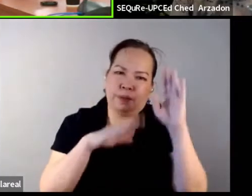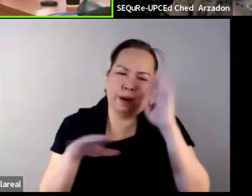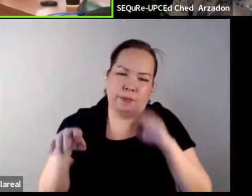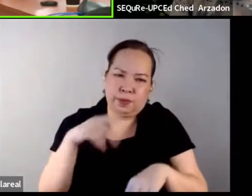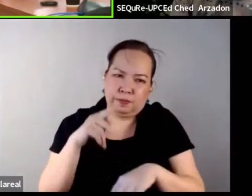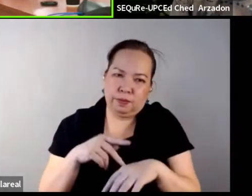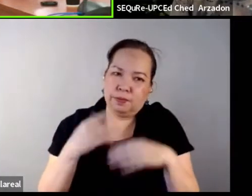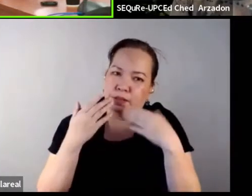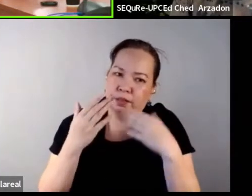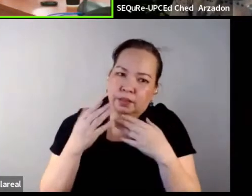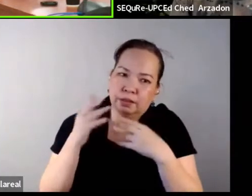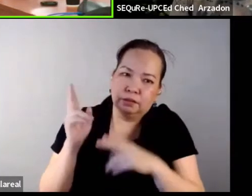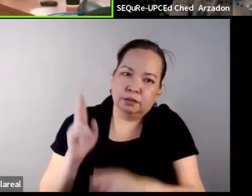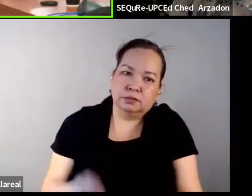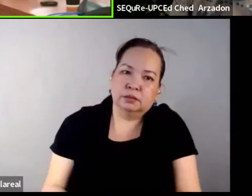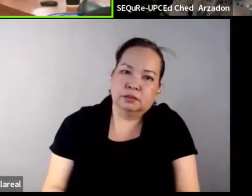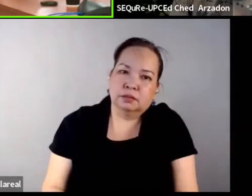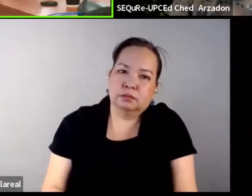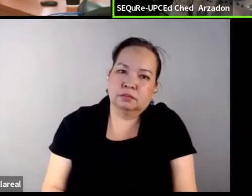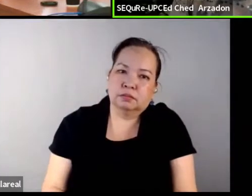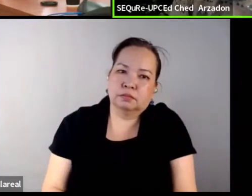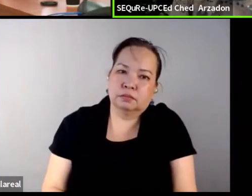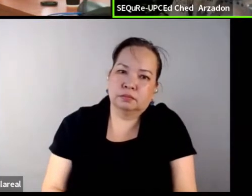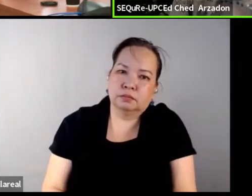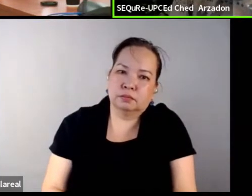you, Mr. Chair.